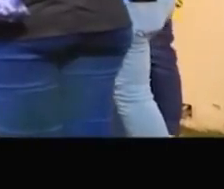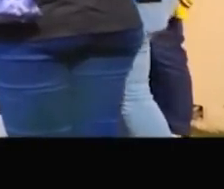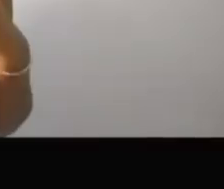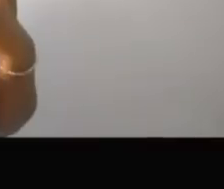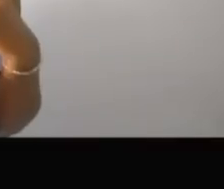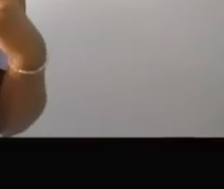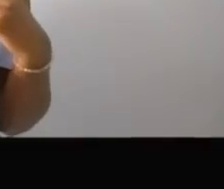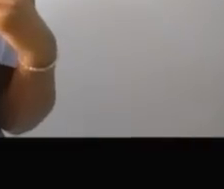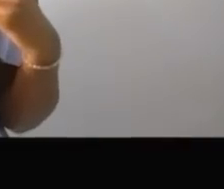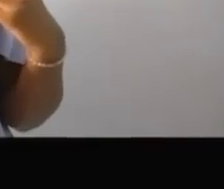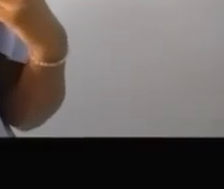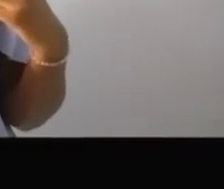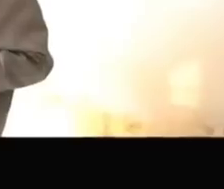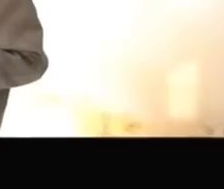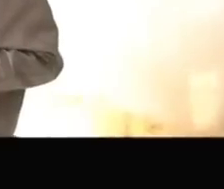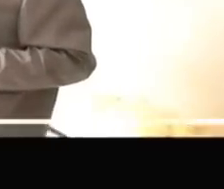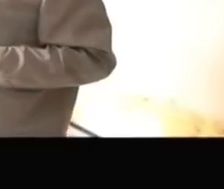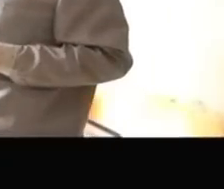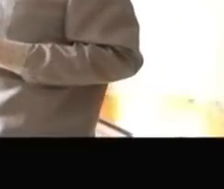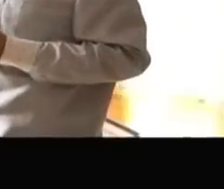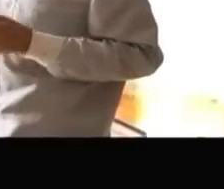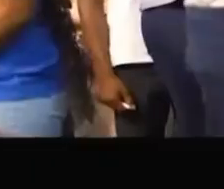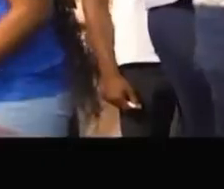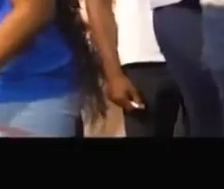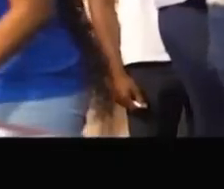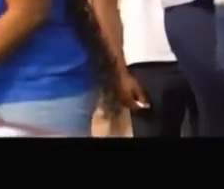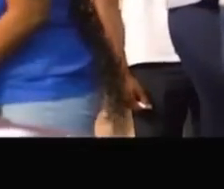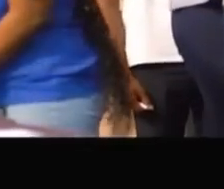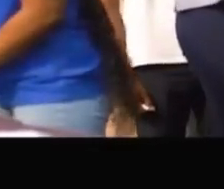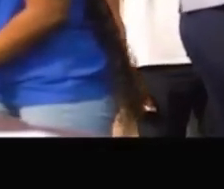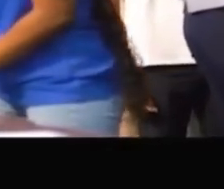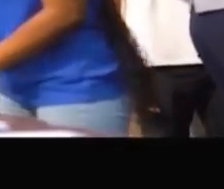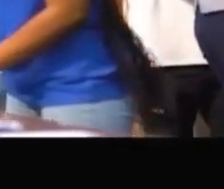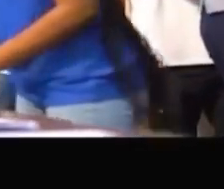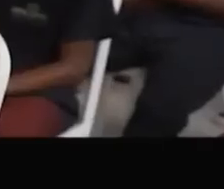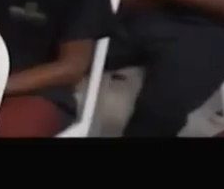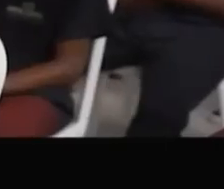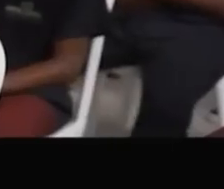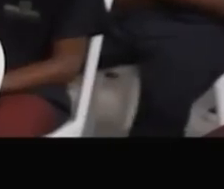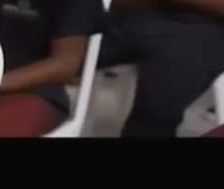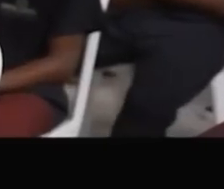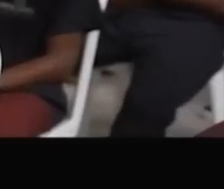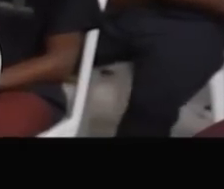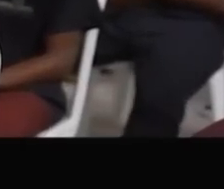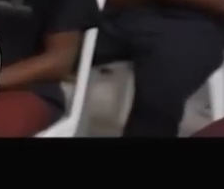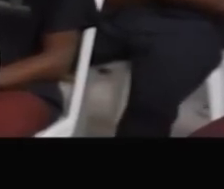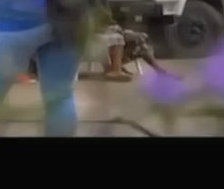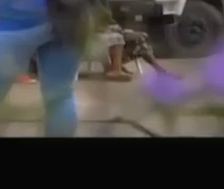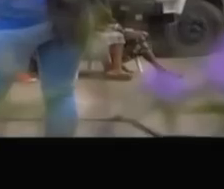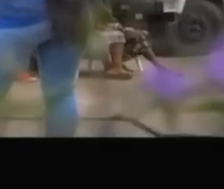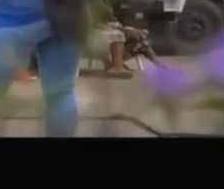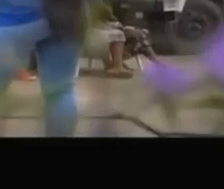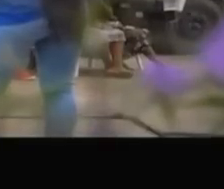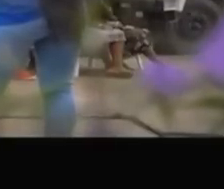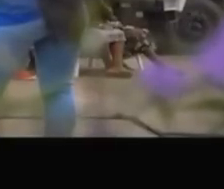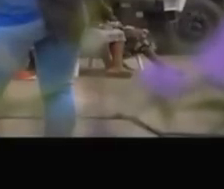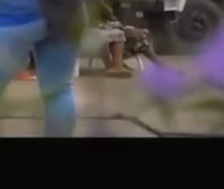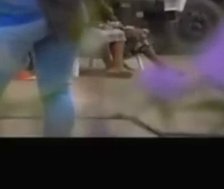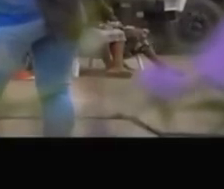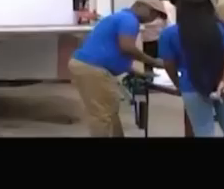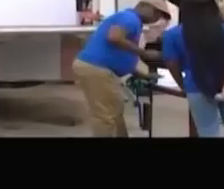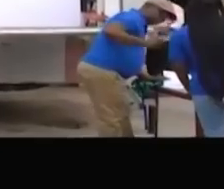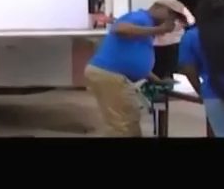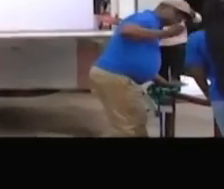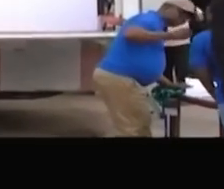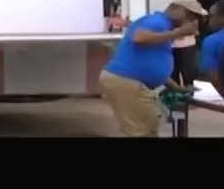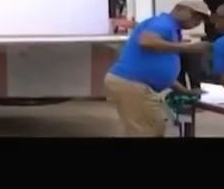édition 2021-2022 qui s'apprêtent à franchir une étape importante qui va déterminer la suite de leur avenir. Tous n'ont qu'un